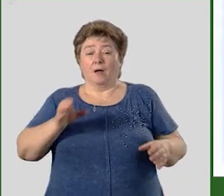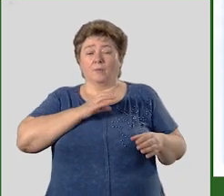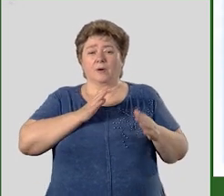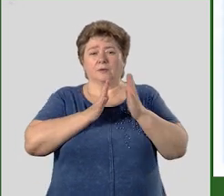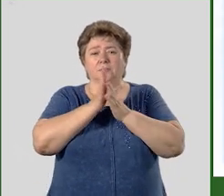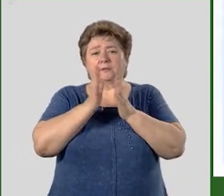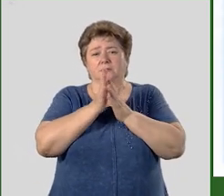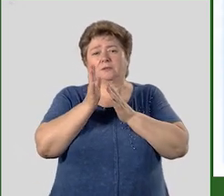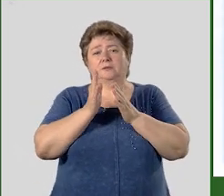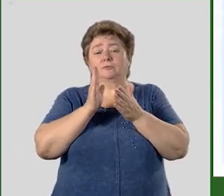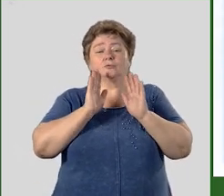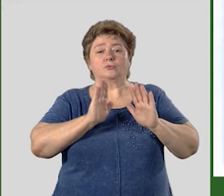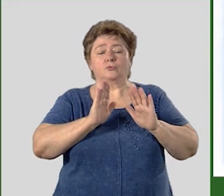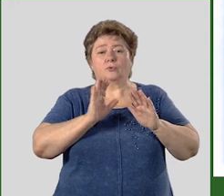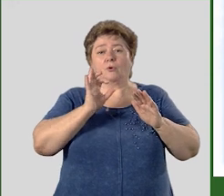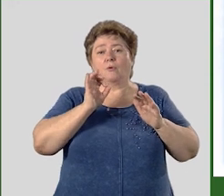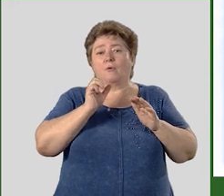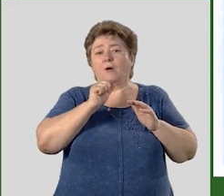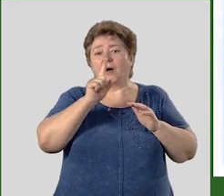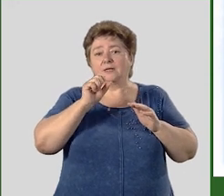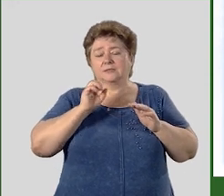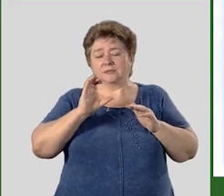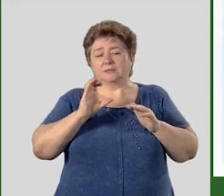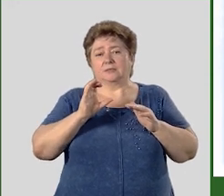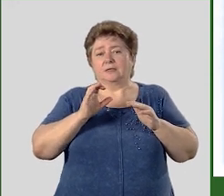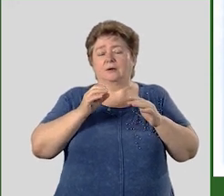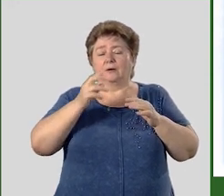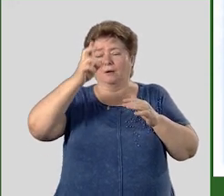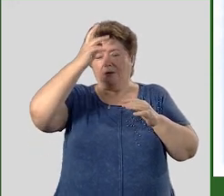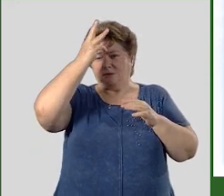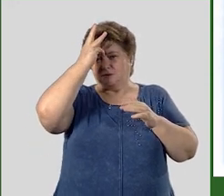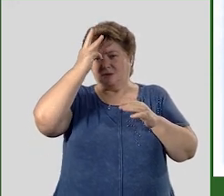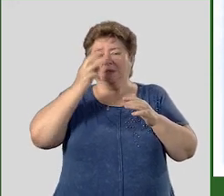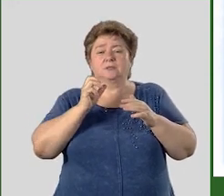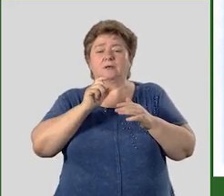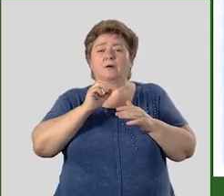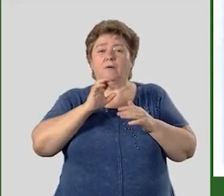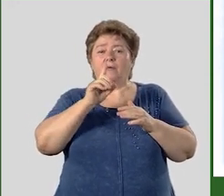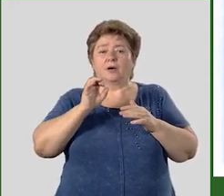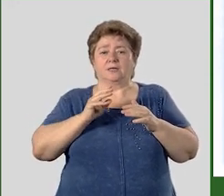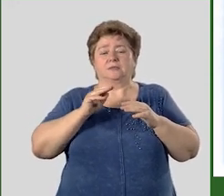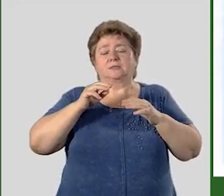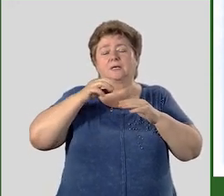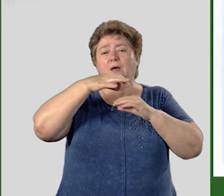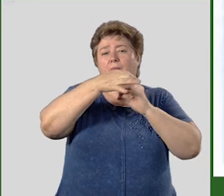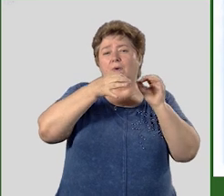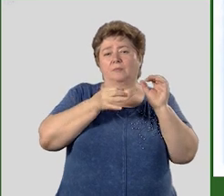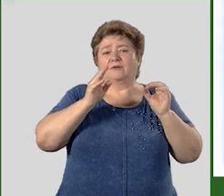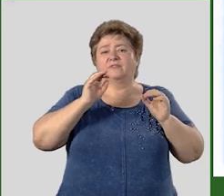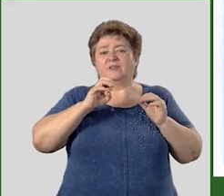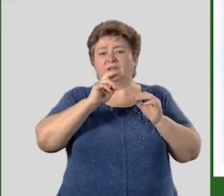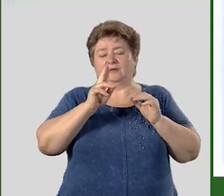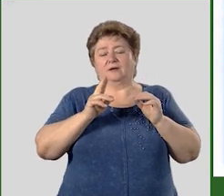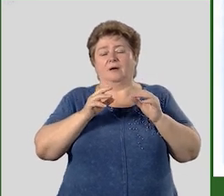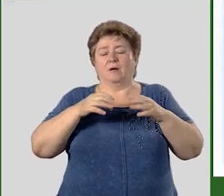Богатой растительностью только оазисы. Царица оазиса – финиковая пальма.